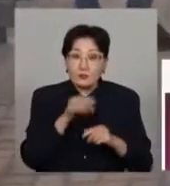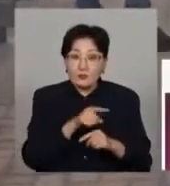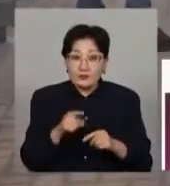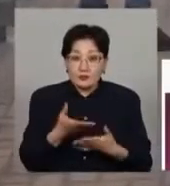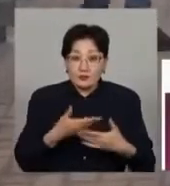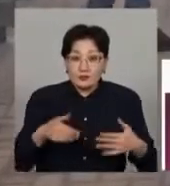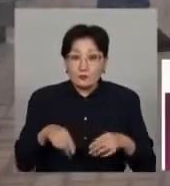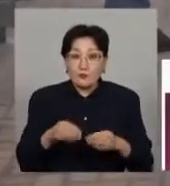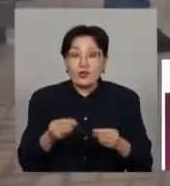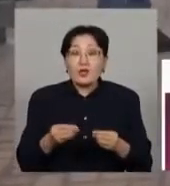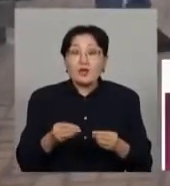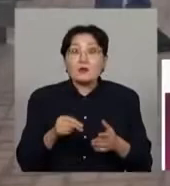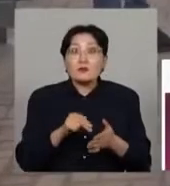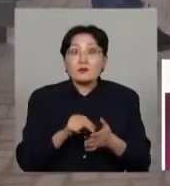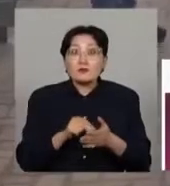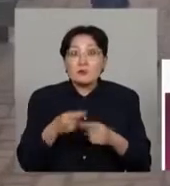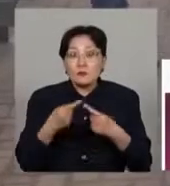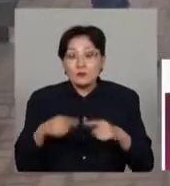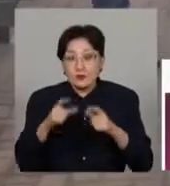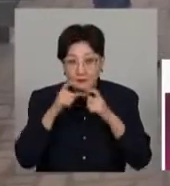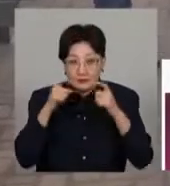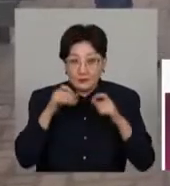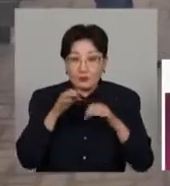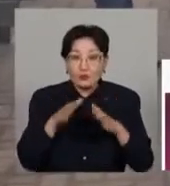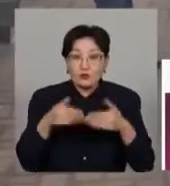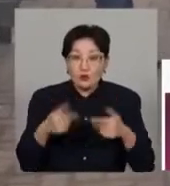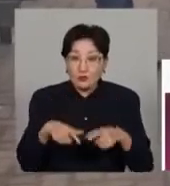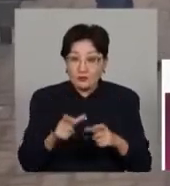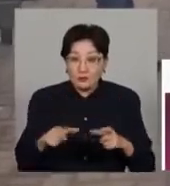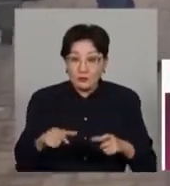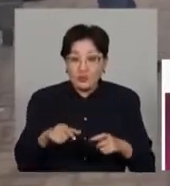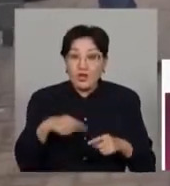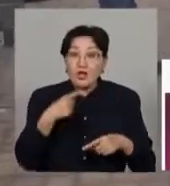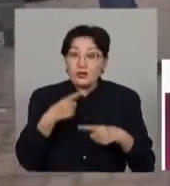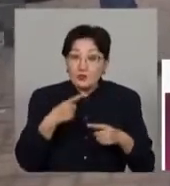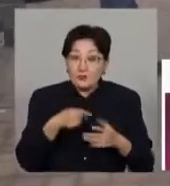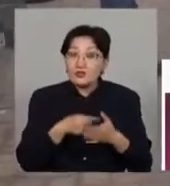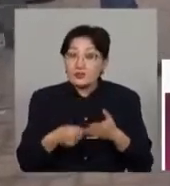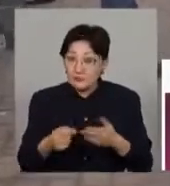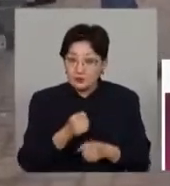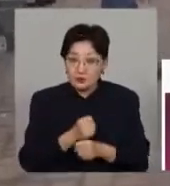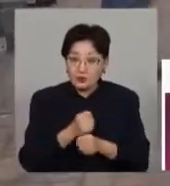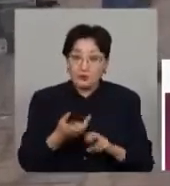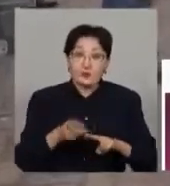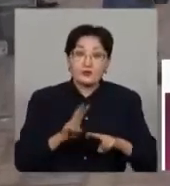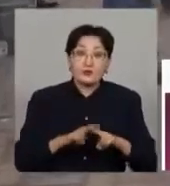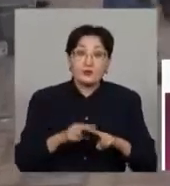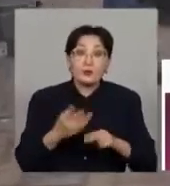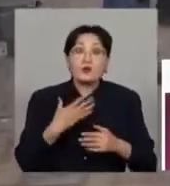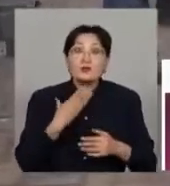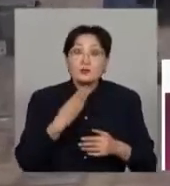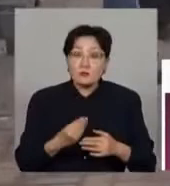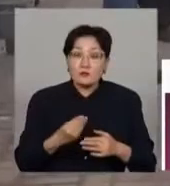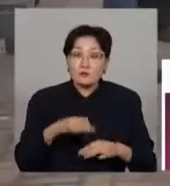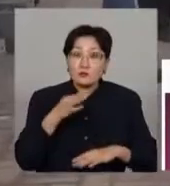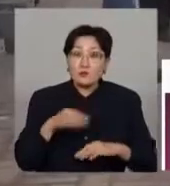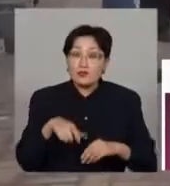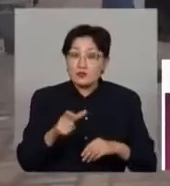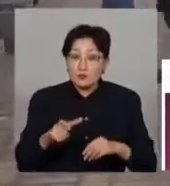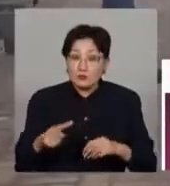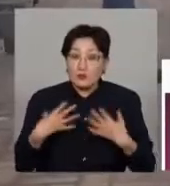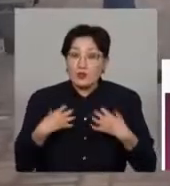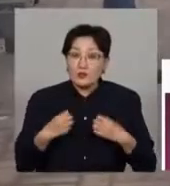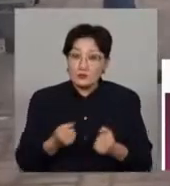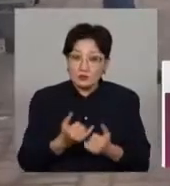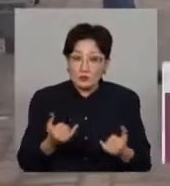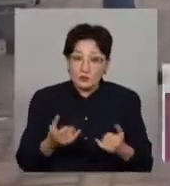біздер жол ақысын тексеруден бөлек бетперде тақпаған адамдарға ауызша ескертуде бере аламыз. Себебі бұл өзіміздің, жолаушылардың денсаулығы